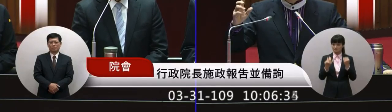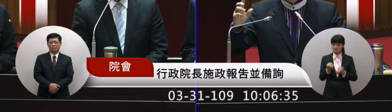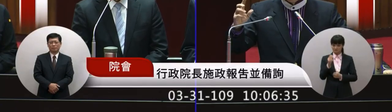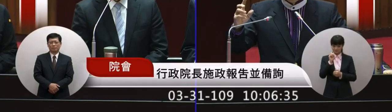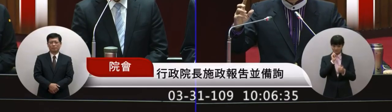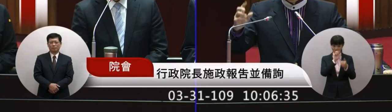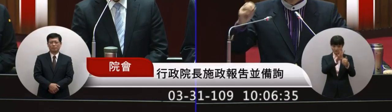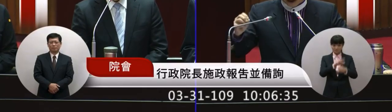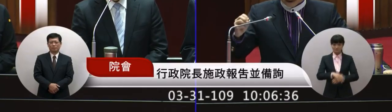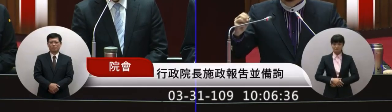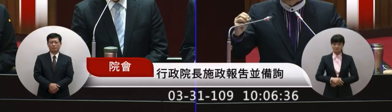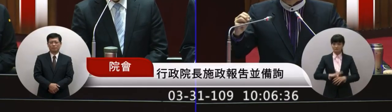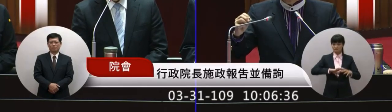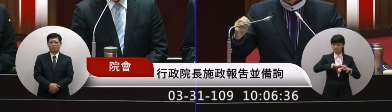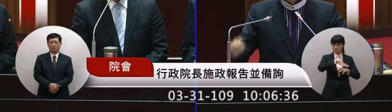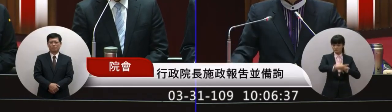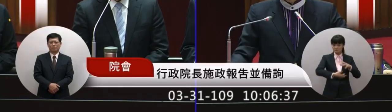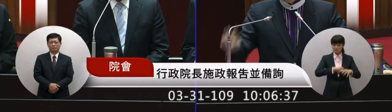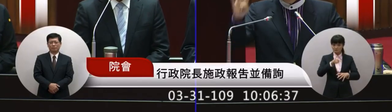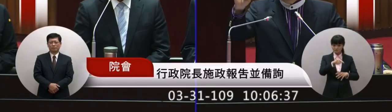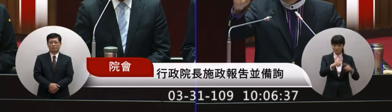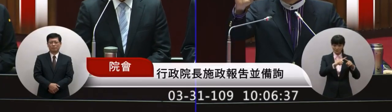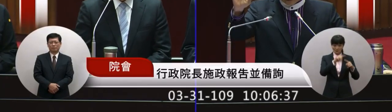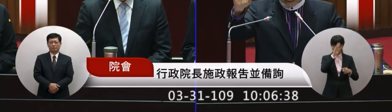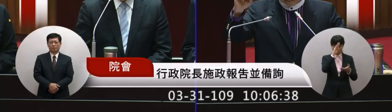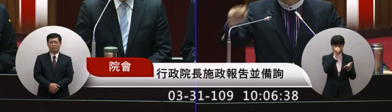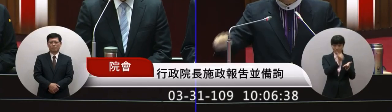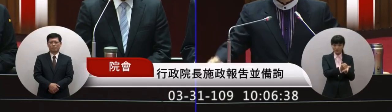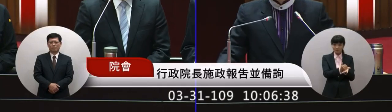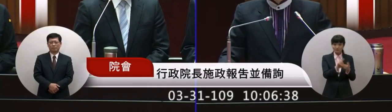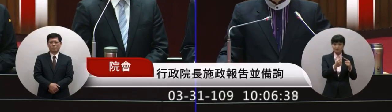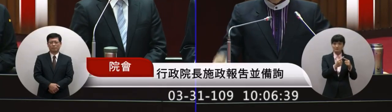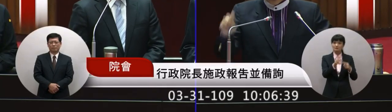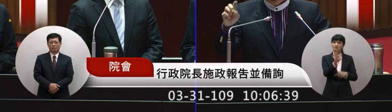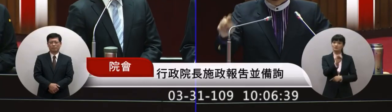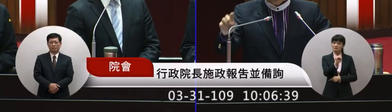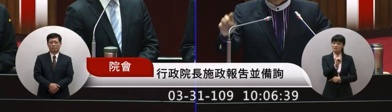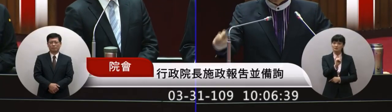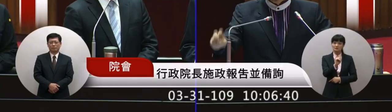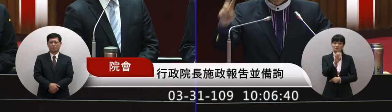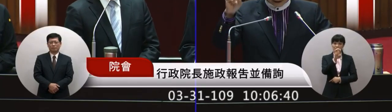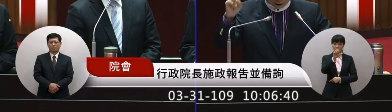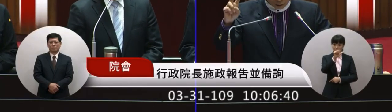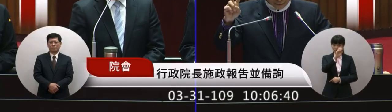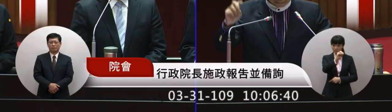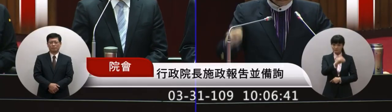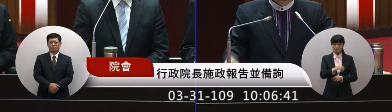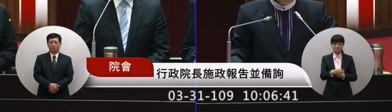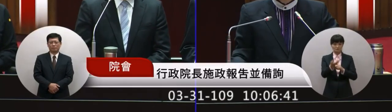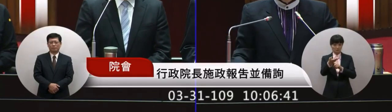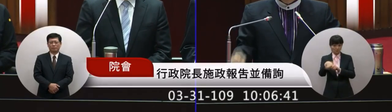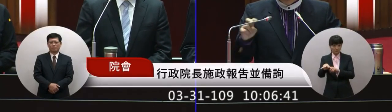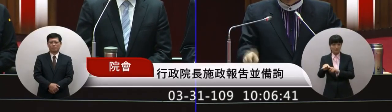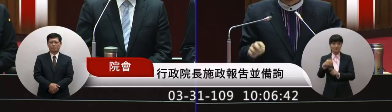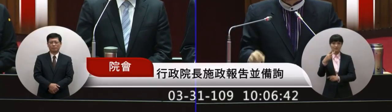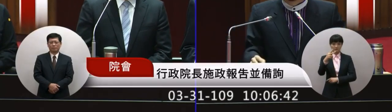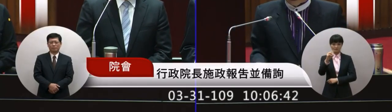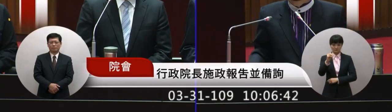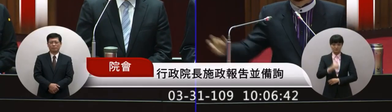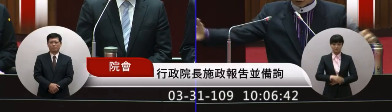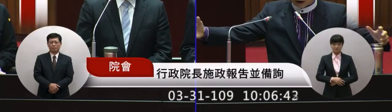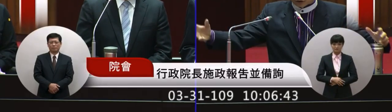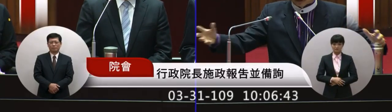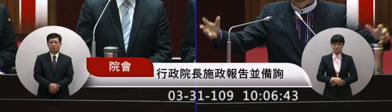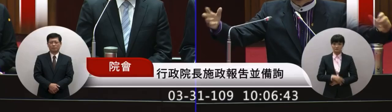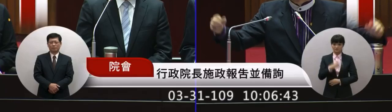世界确诊的人数45万，死亡人数2万。禁足